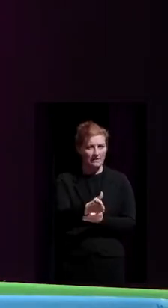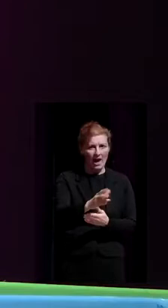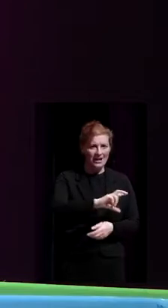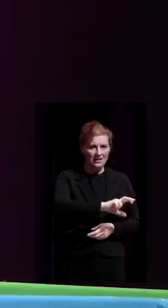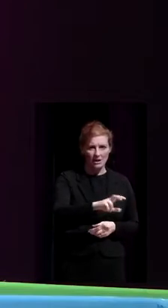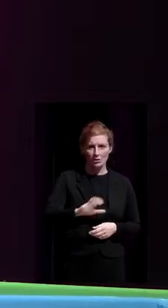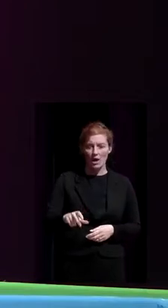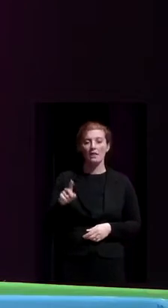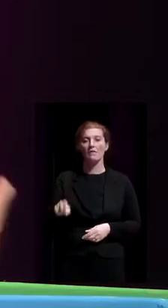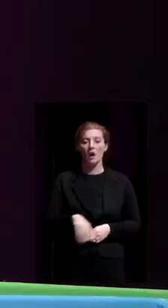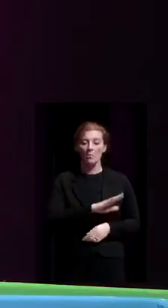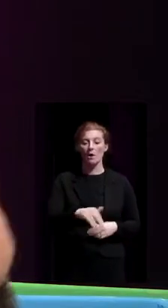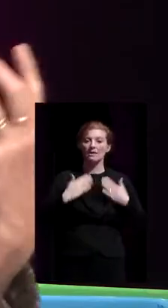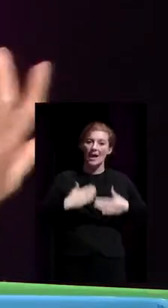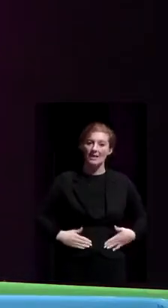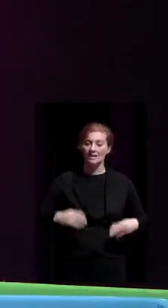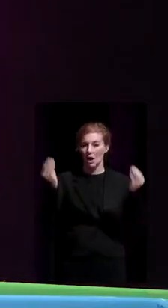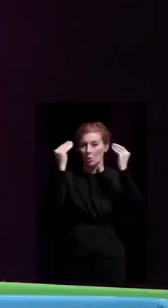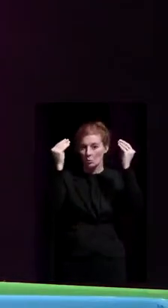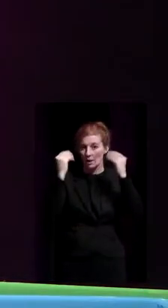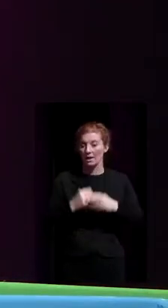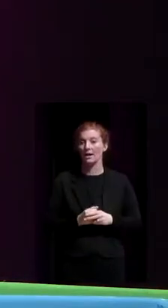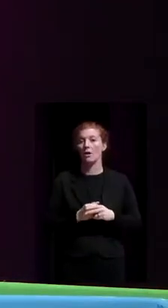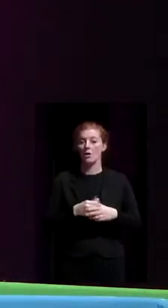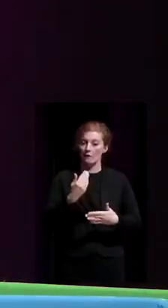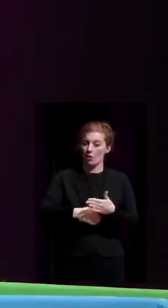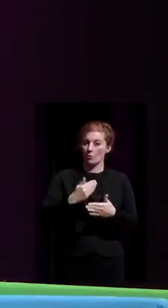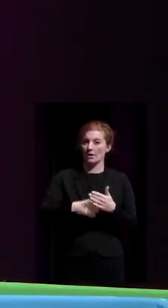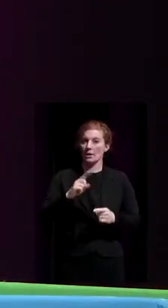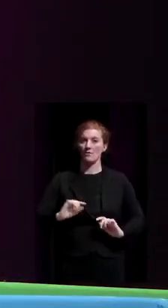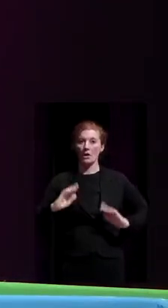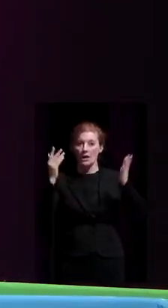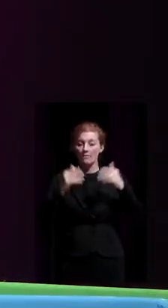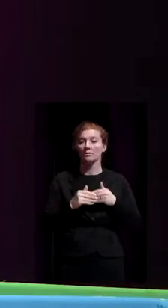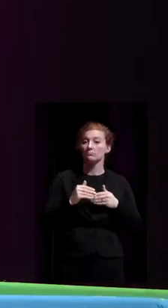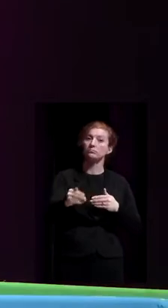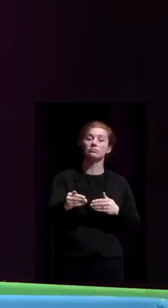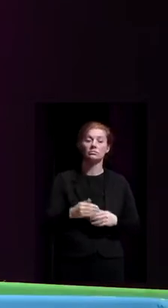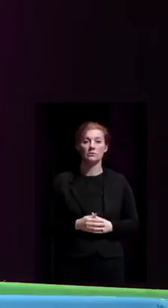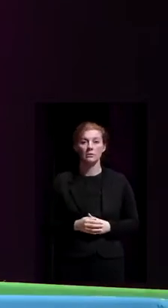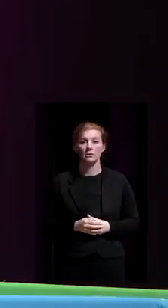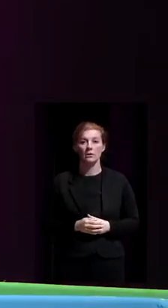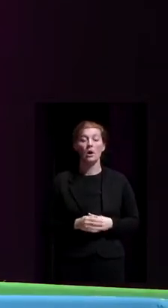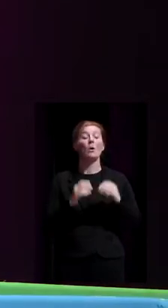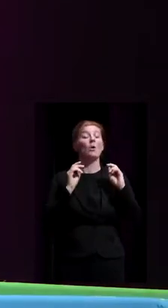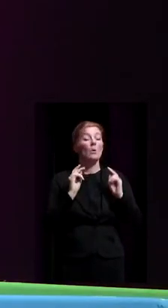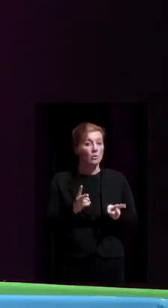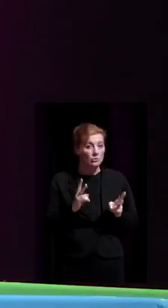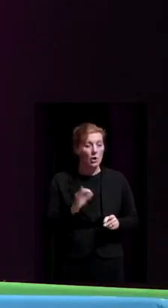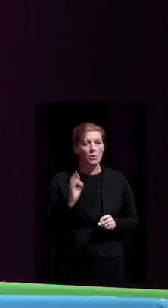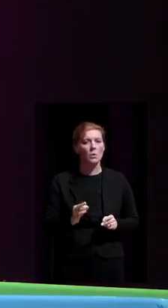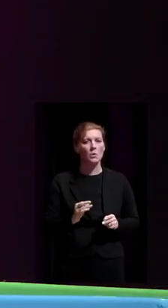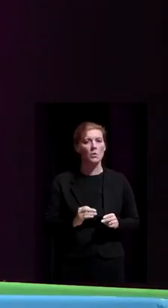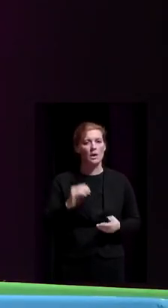hälsa, utbildning och förberedelse för livet framöver här. Och hur minskar vi